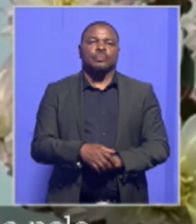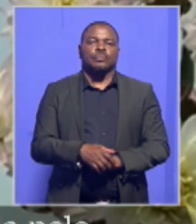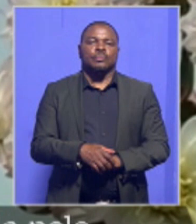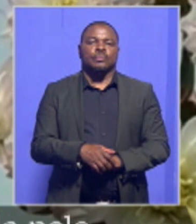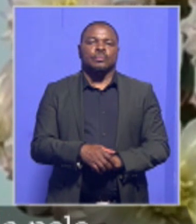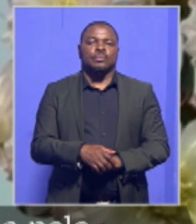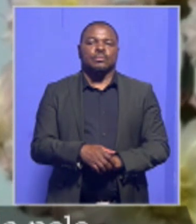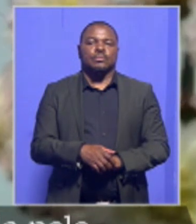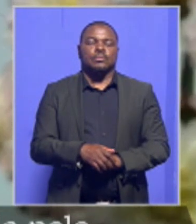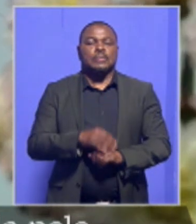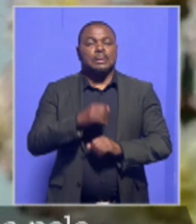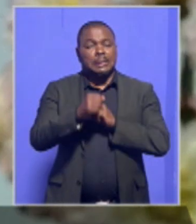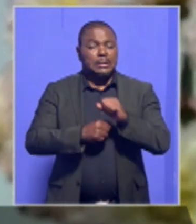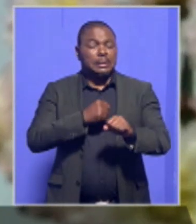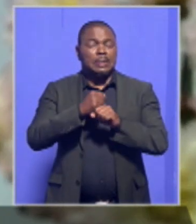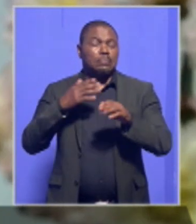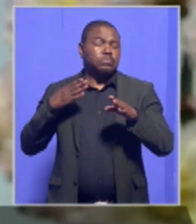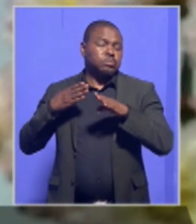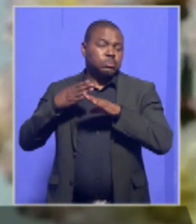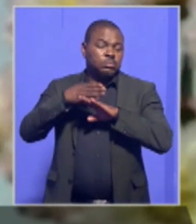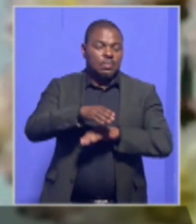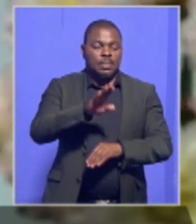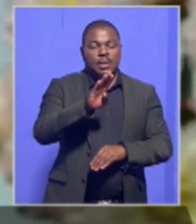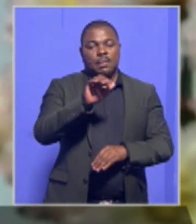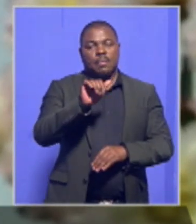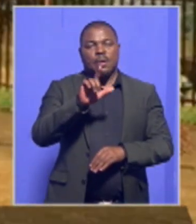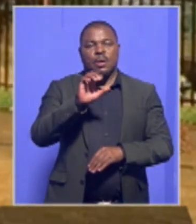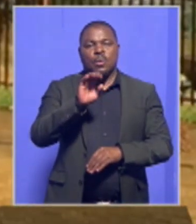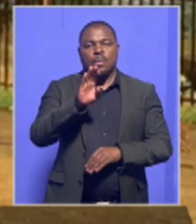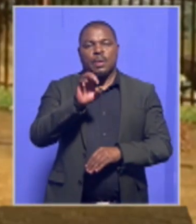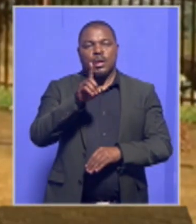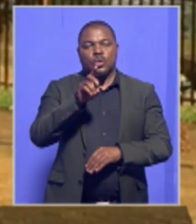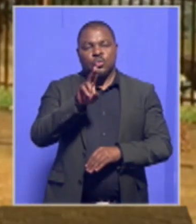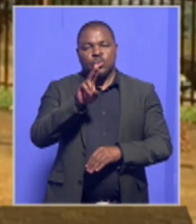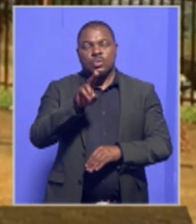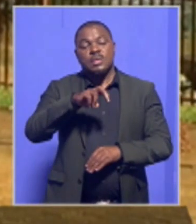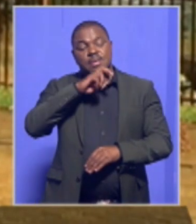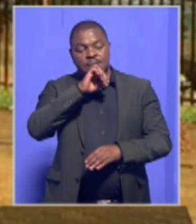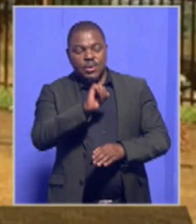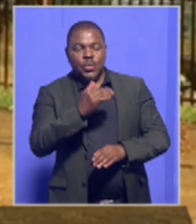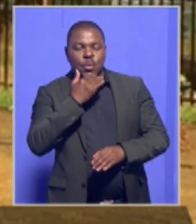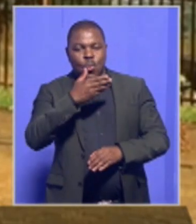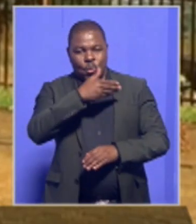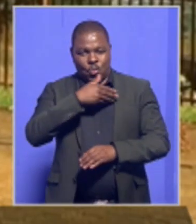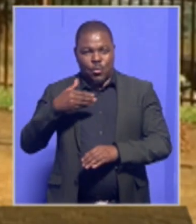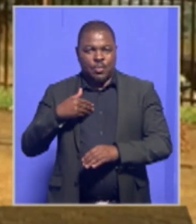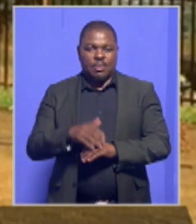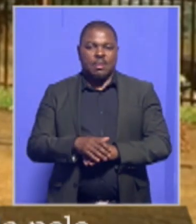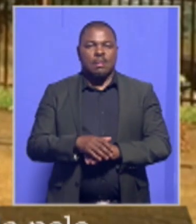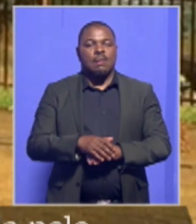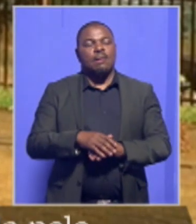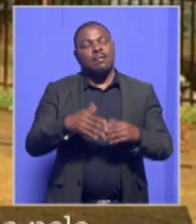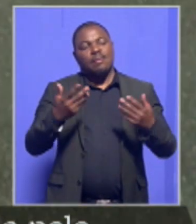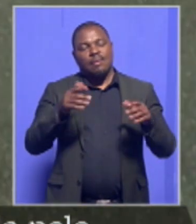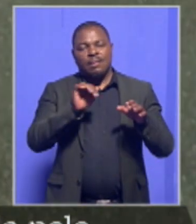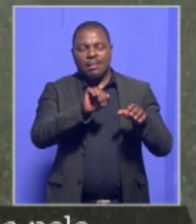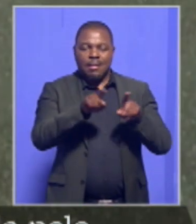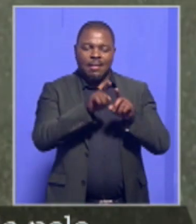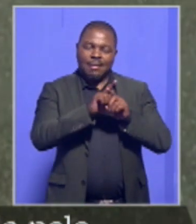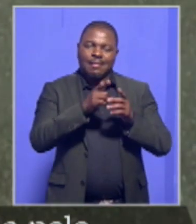Ke mengwaga bogoši bja Balobedu ka Limpopo betilwe pele ke basadi. Babuši ba tsebja e le dikgošigadi tša go